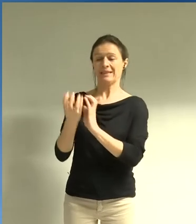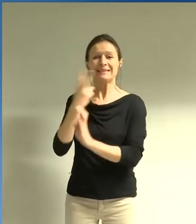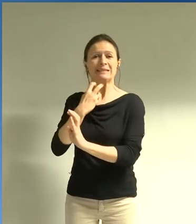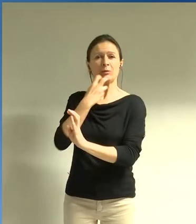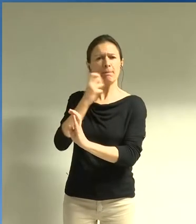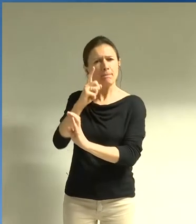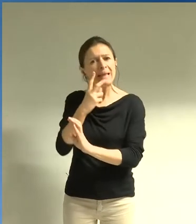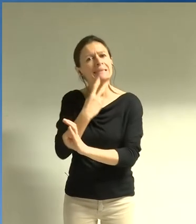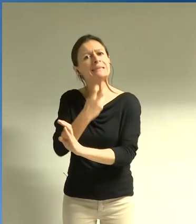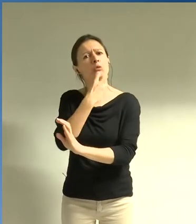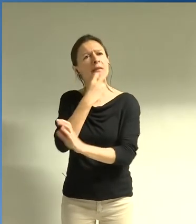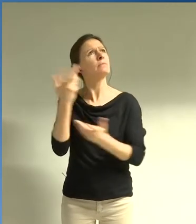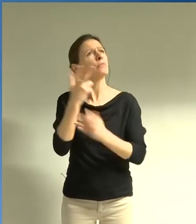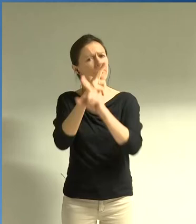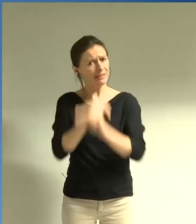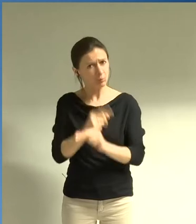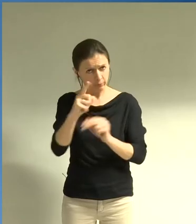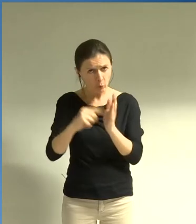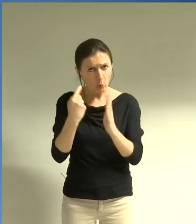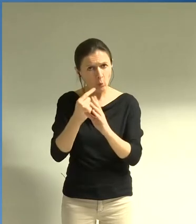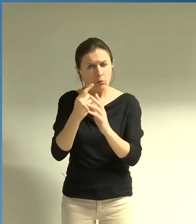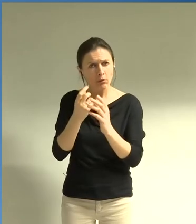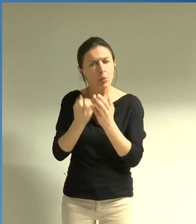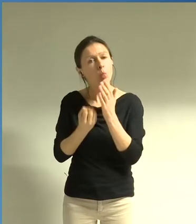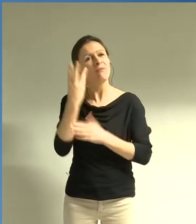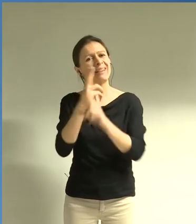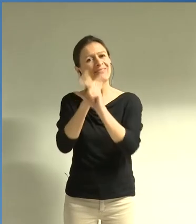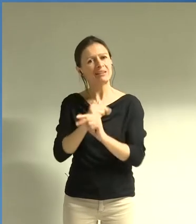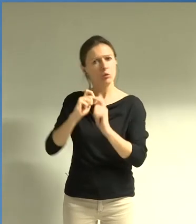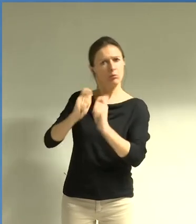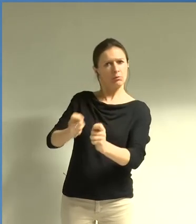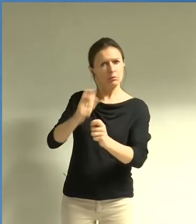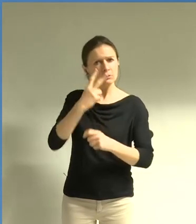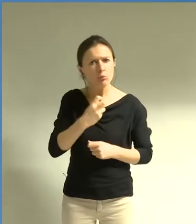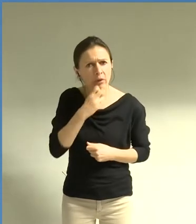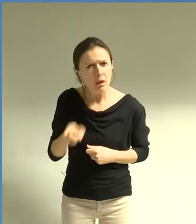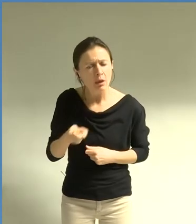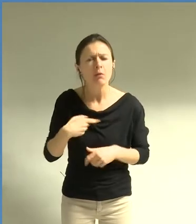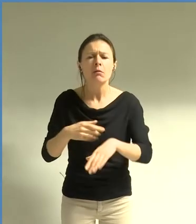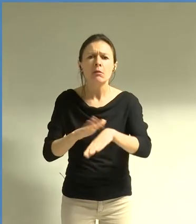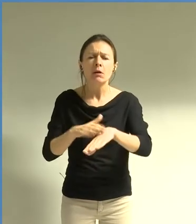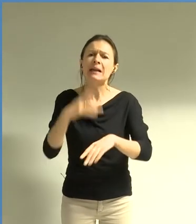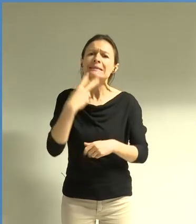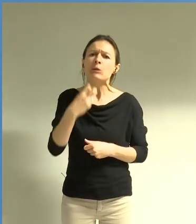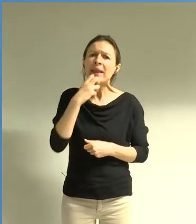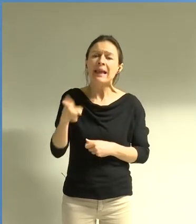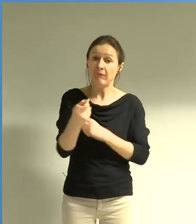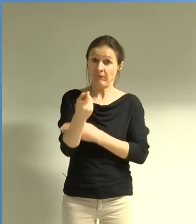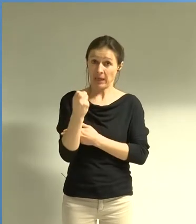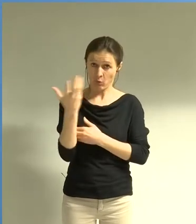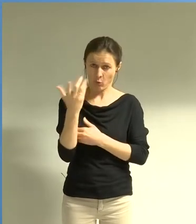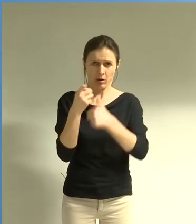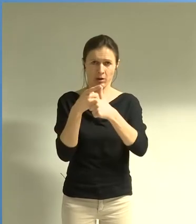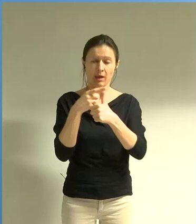citoyen je rappelle que la qualité de citoyen est avant tout liée à la nationalité française